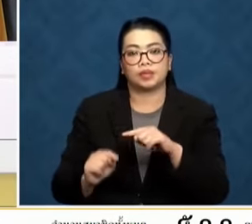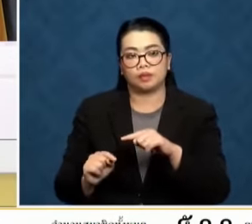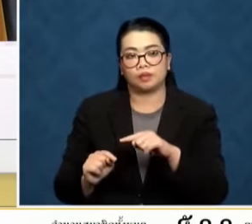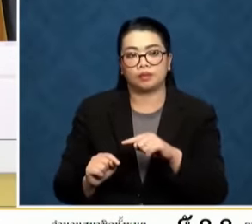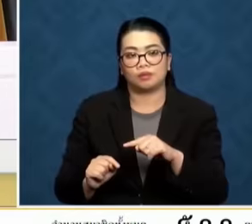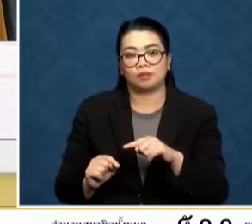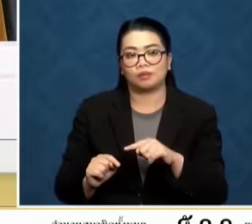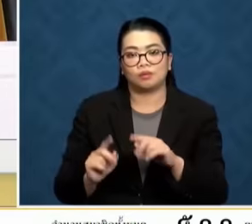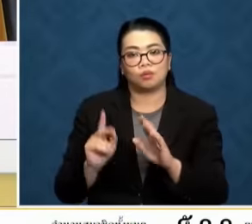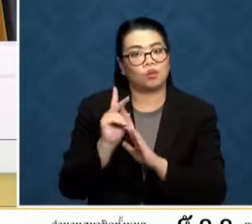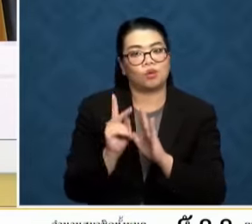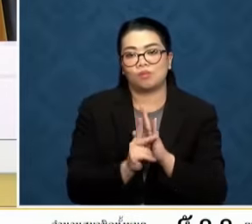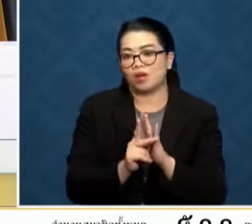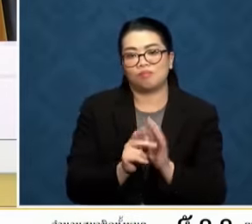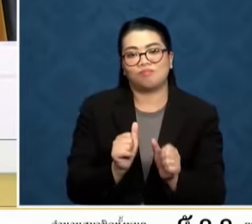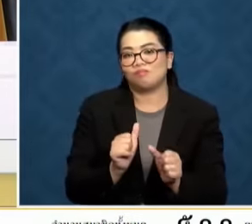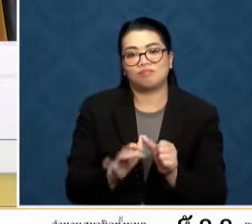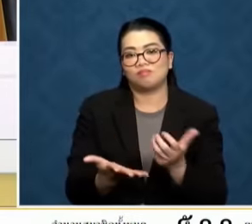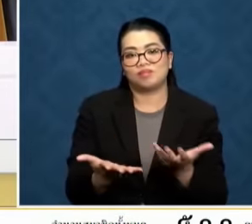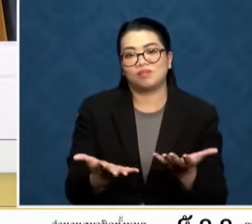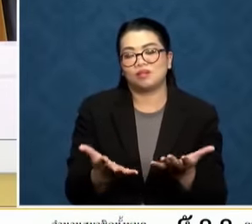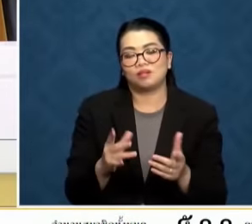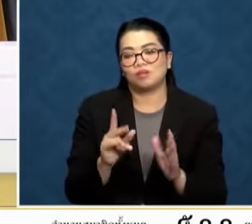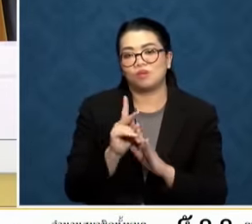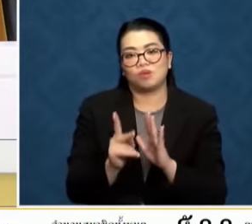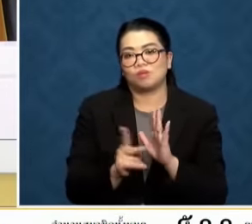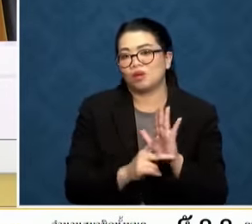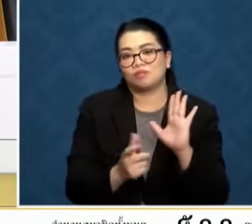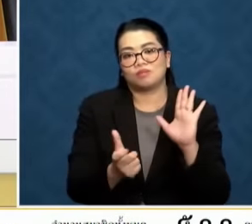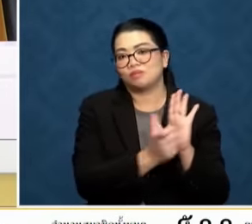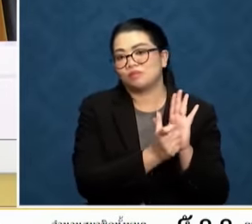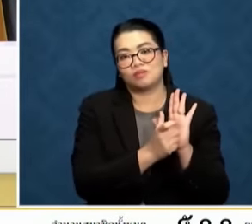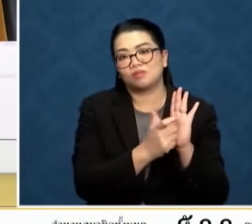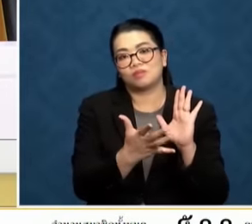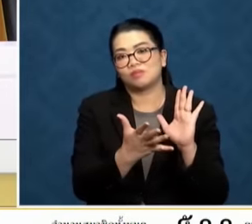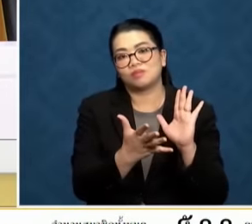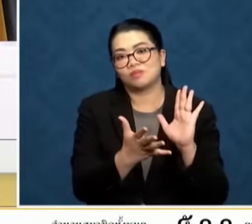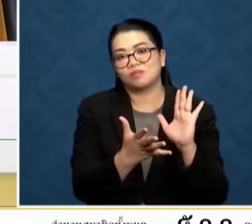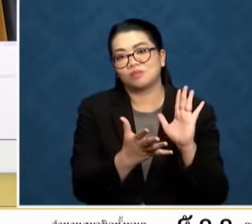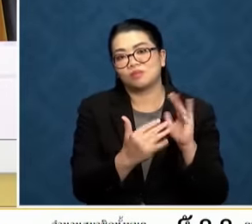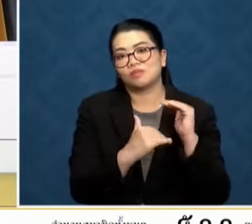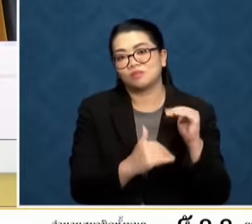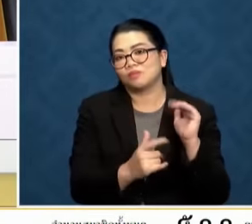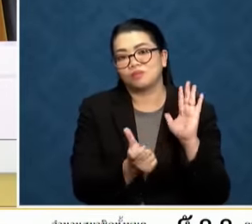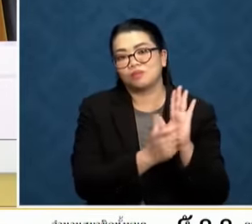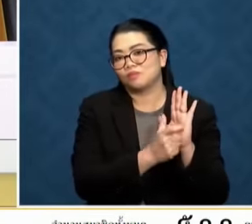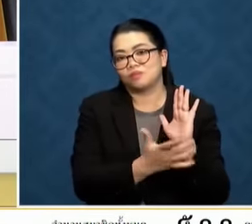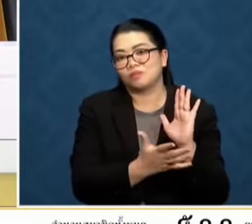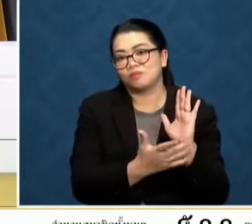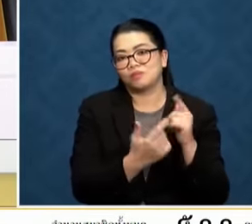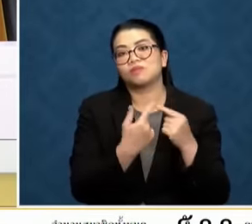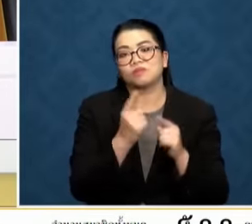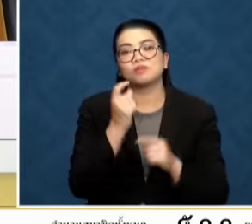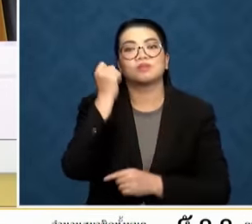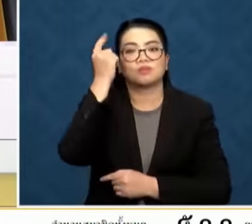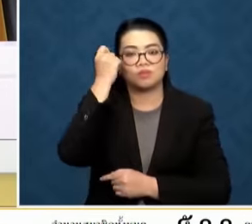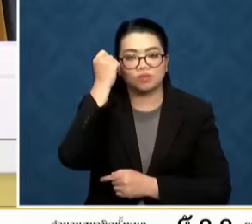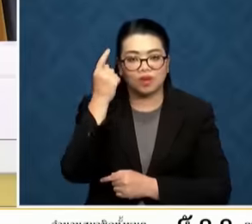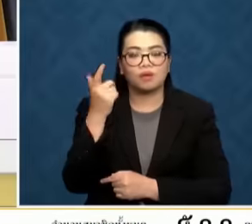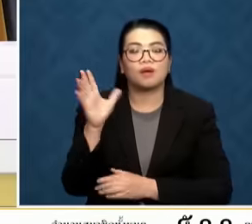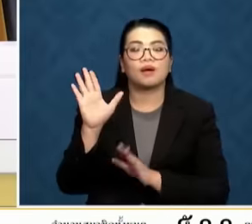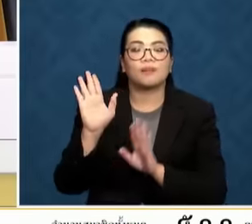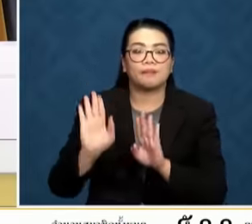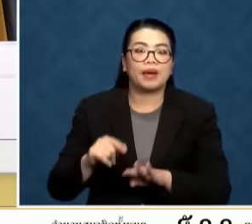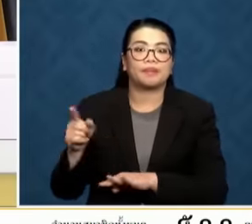นี้ไม่อยู่ในกฎหมายครับไม่อยู่ในอินดิเคเตอร์ที่อยู่ในกฎหมายแต่เข้าใจดีครับว่ามันเป็นอินดิเคเตอร์